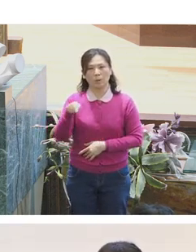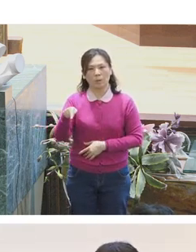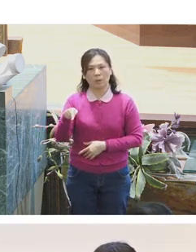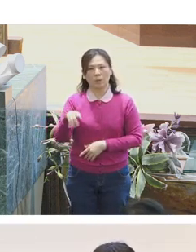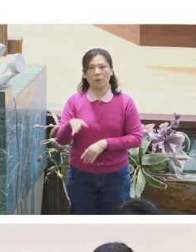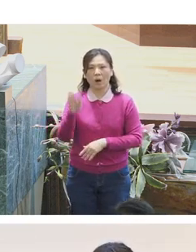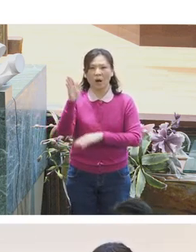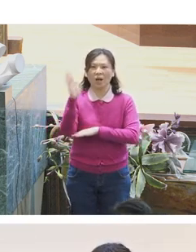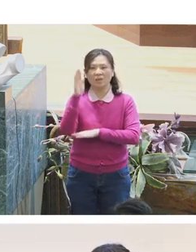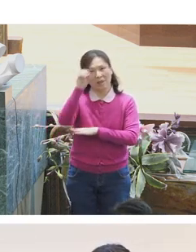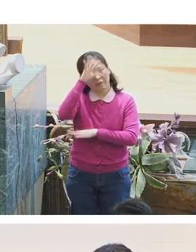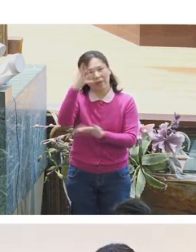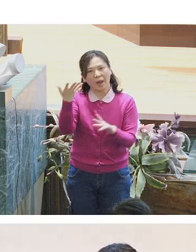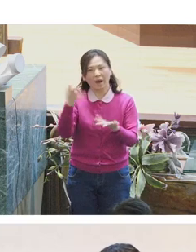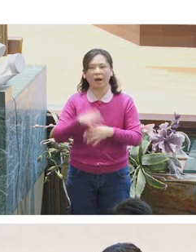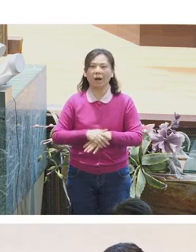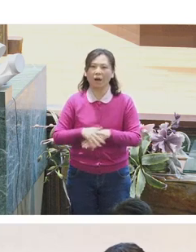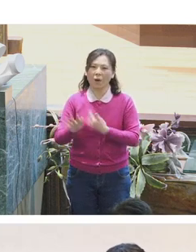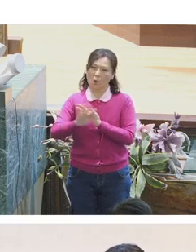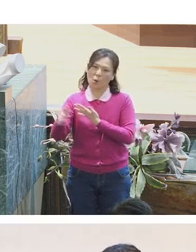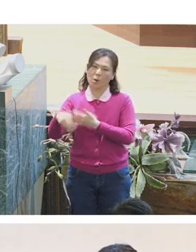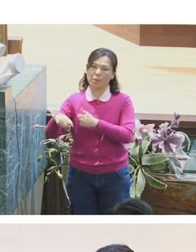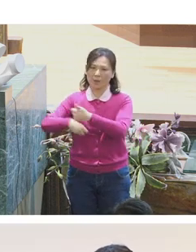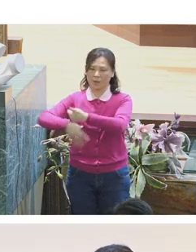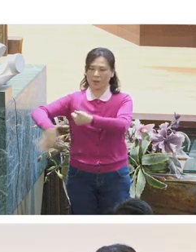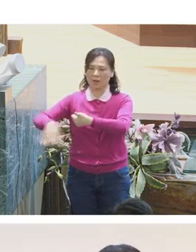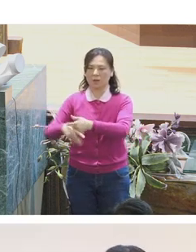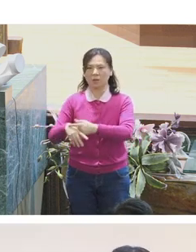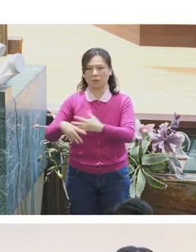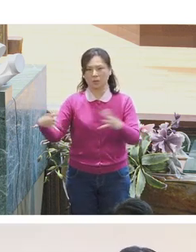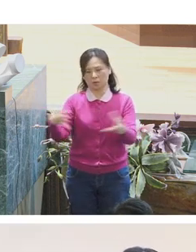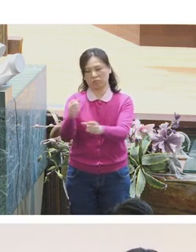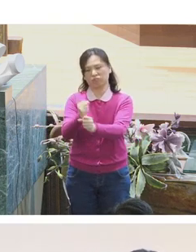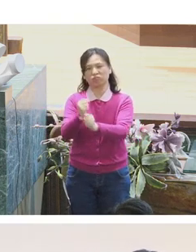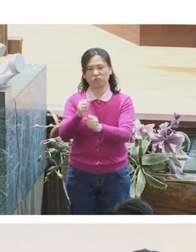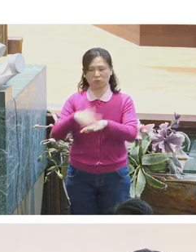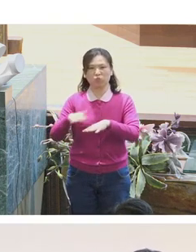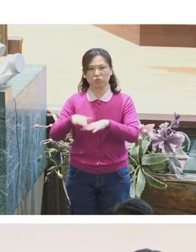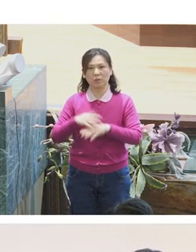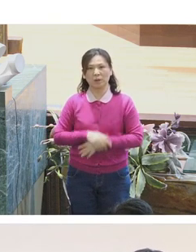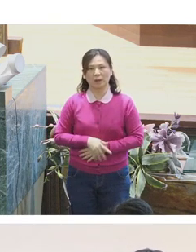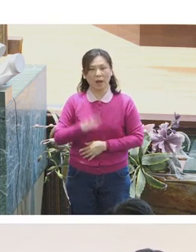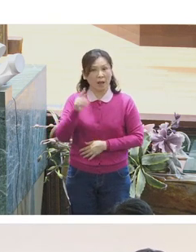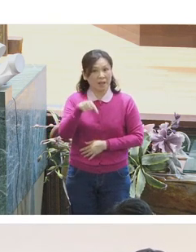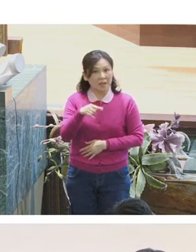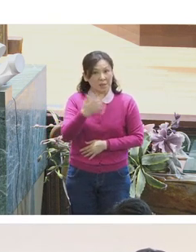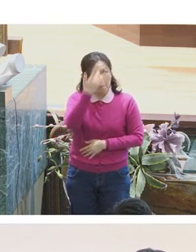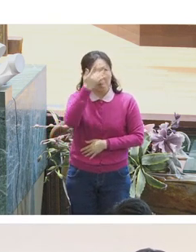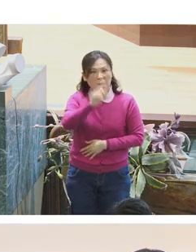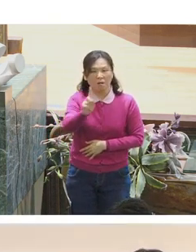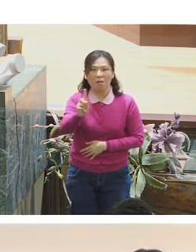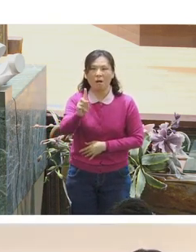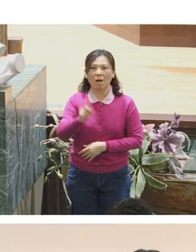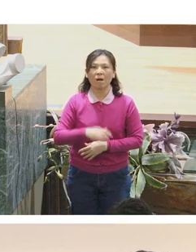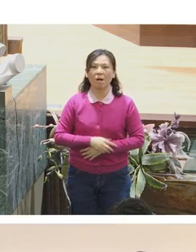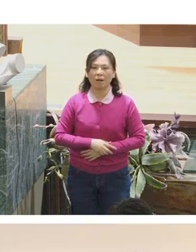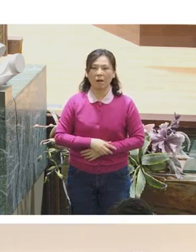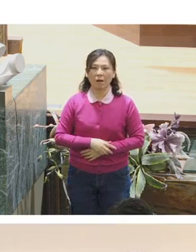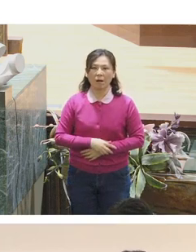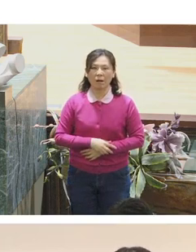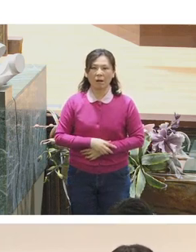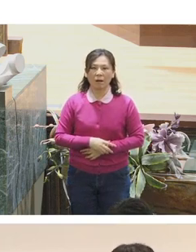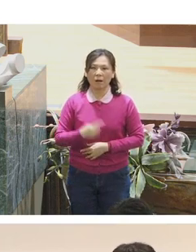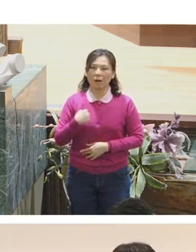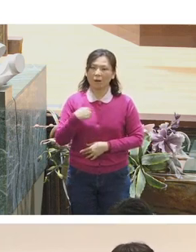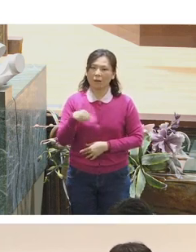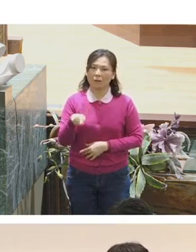者是其他的一些组织去互相的合作。那这时候会出现一个问题，就是说，那你我又没有办法